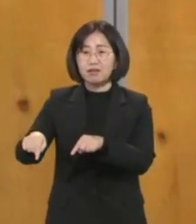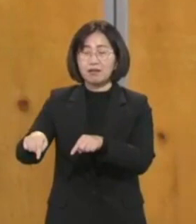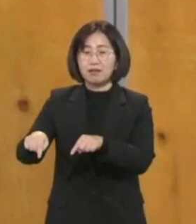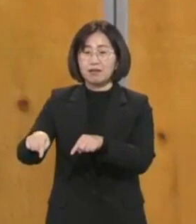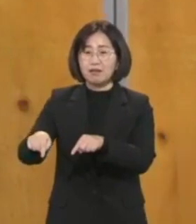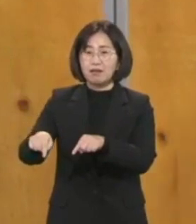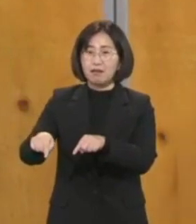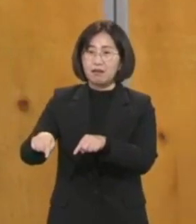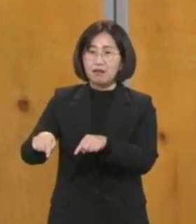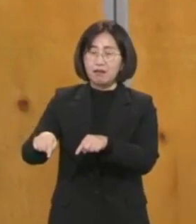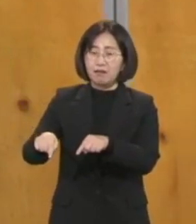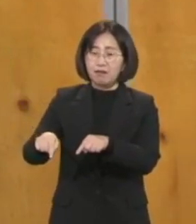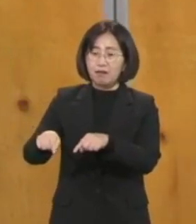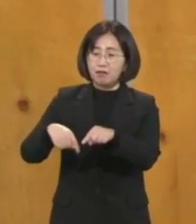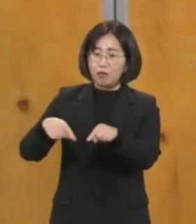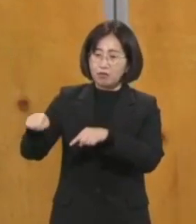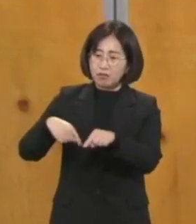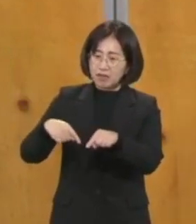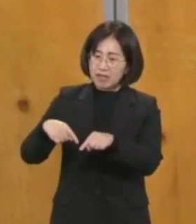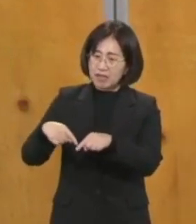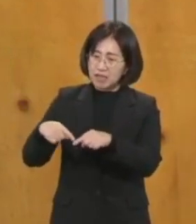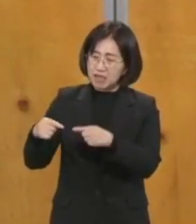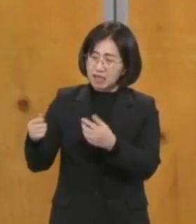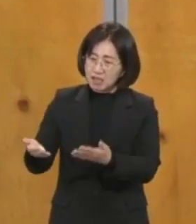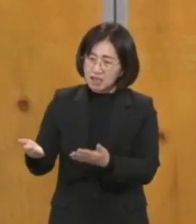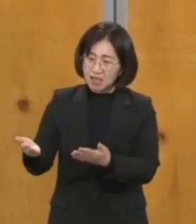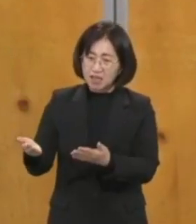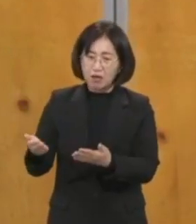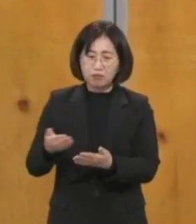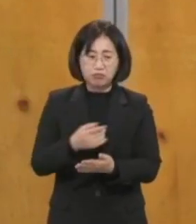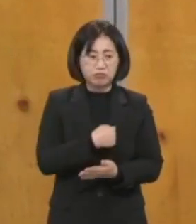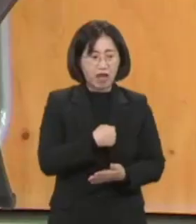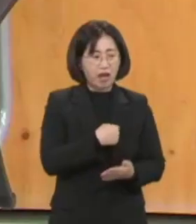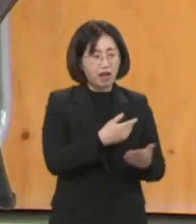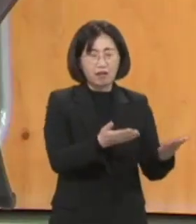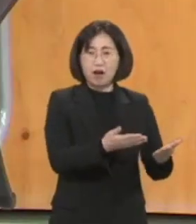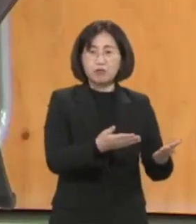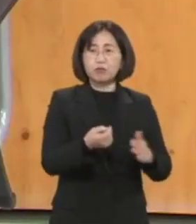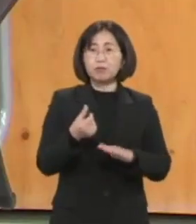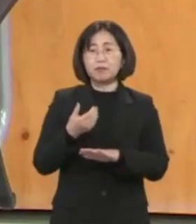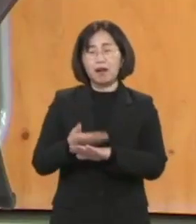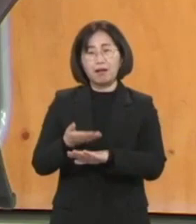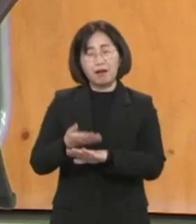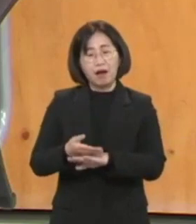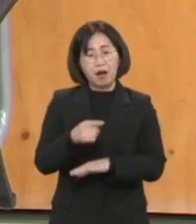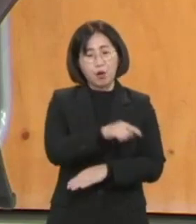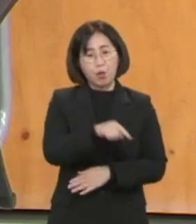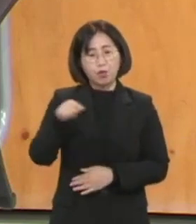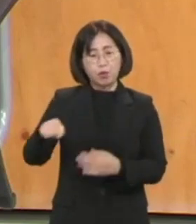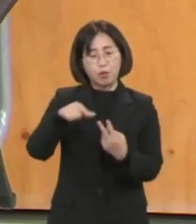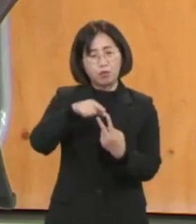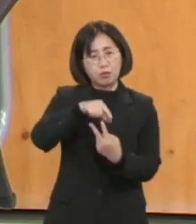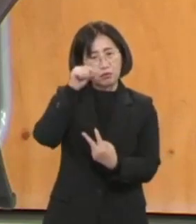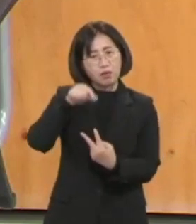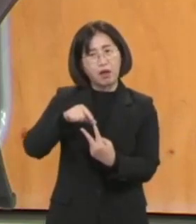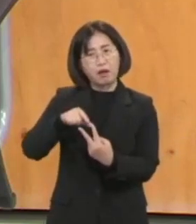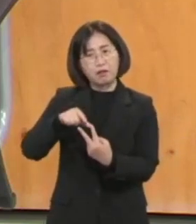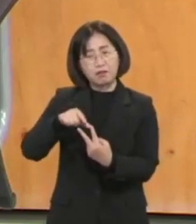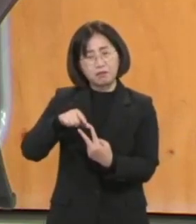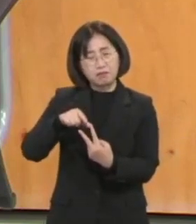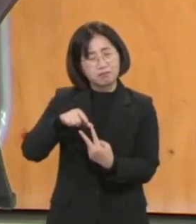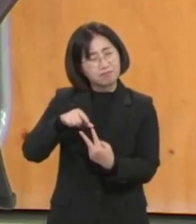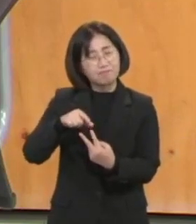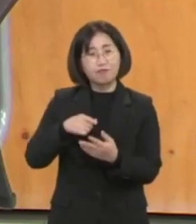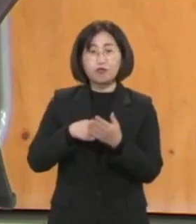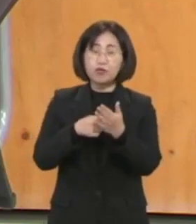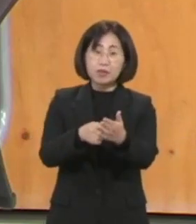확연하게 지금 너무 심각할 정도로 극과 극이 돼 있는 상황에 어느 쪽의 색깔을 가지고 이을 추진하다